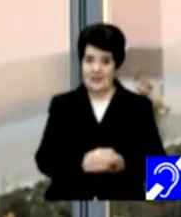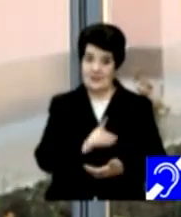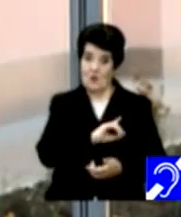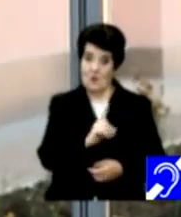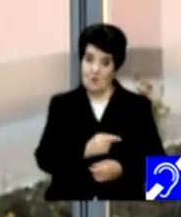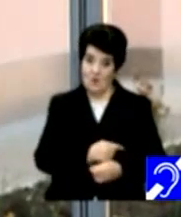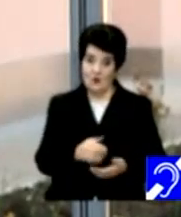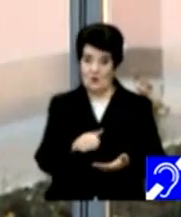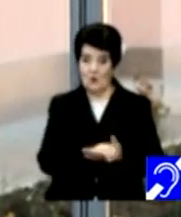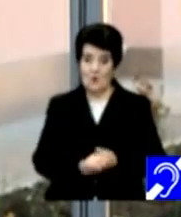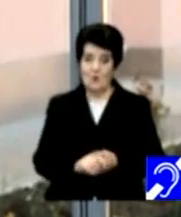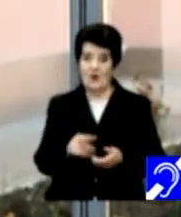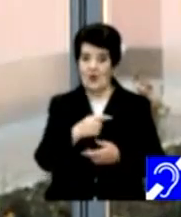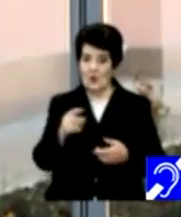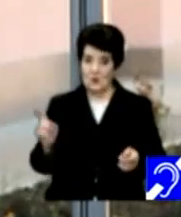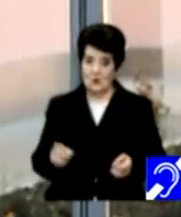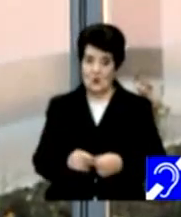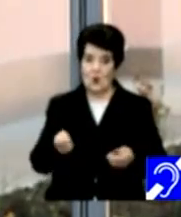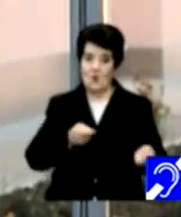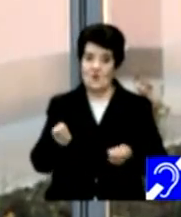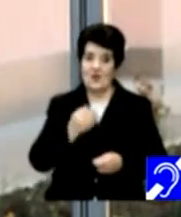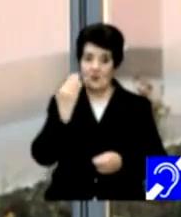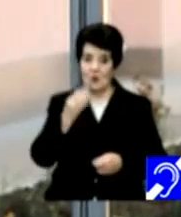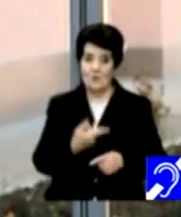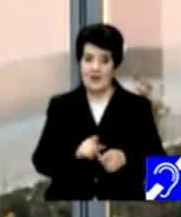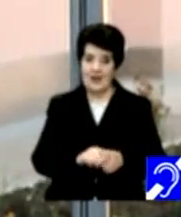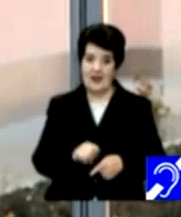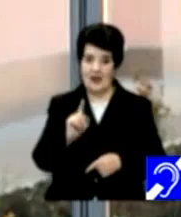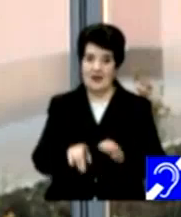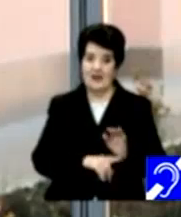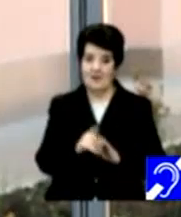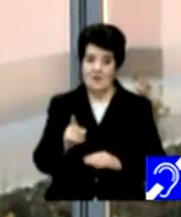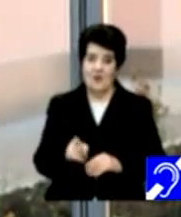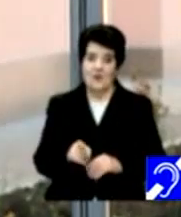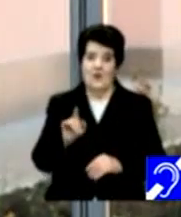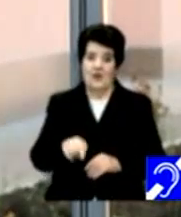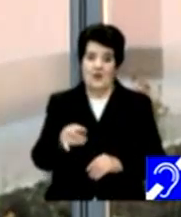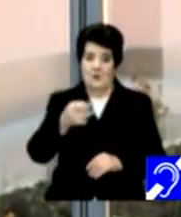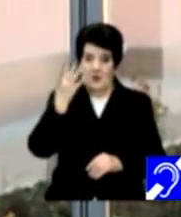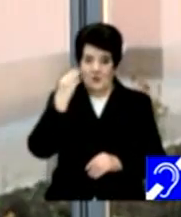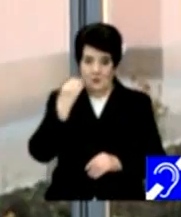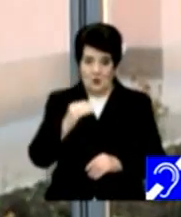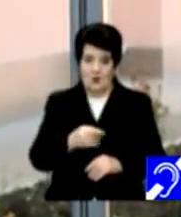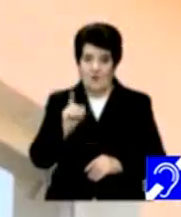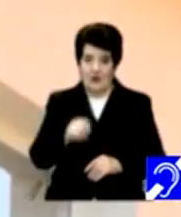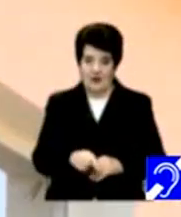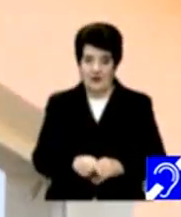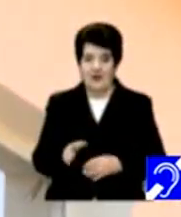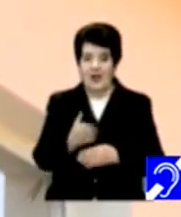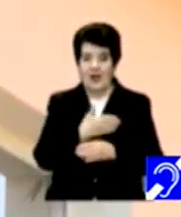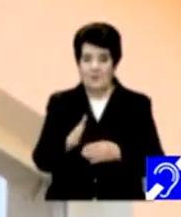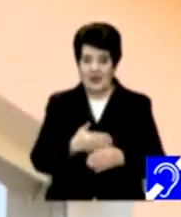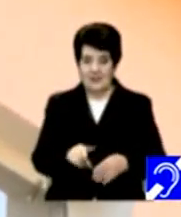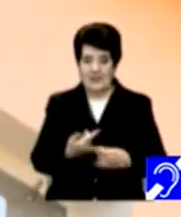efort comun al tuturor. Guvernului României, care a alocat surse, Guvernului Republicii Moldova, care a repartizat